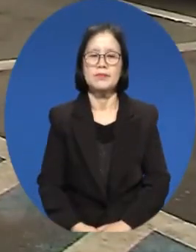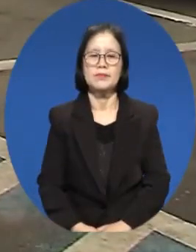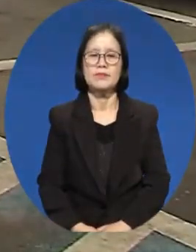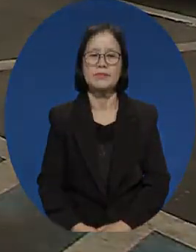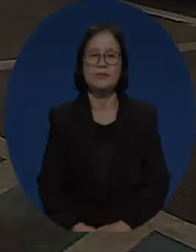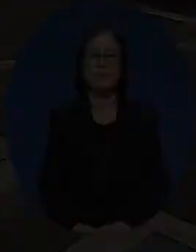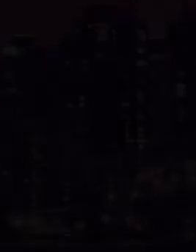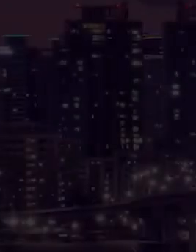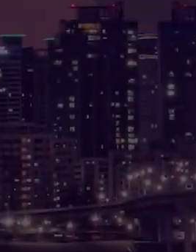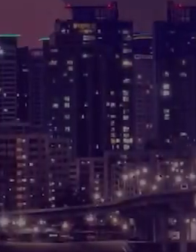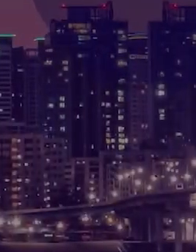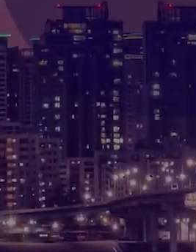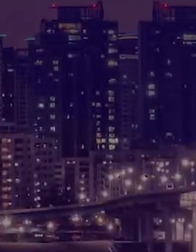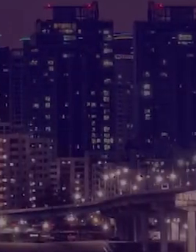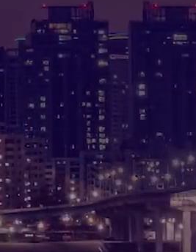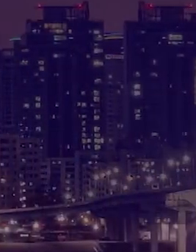의장 해냅니다